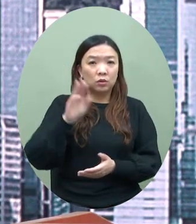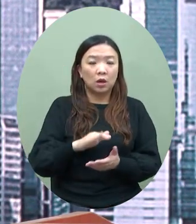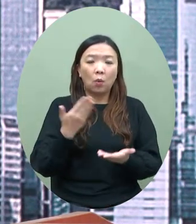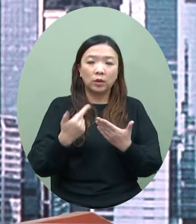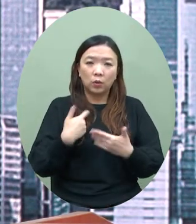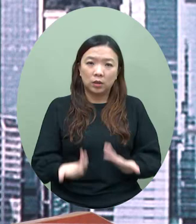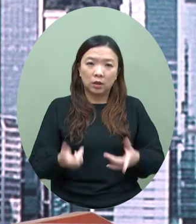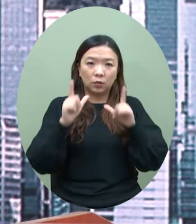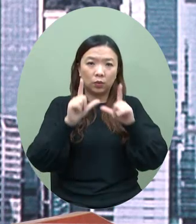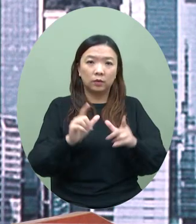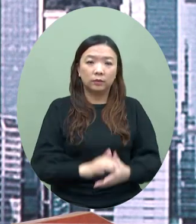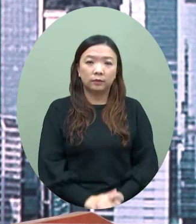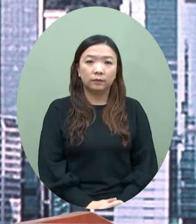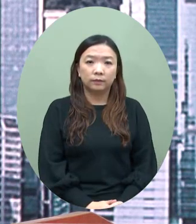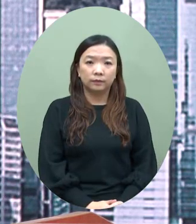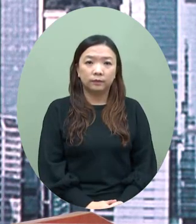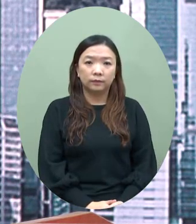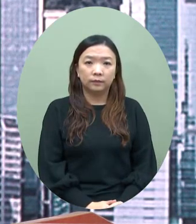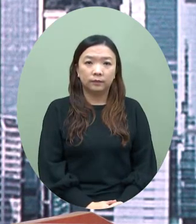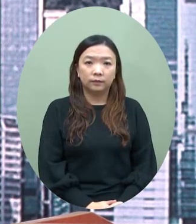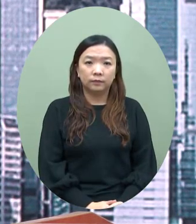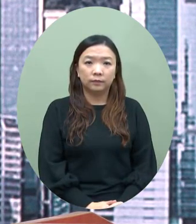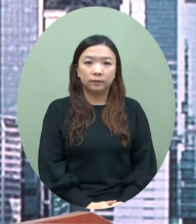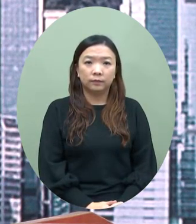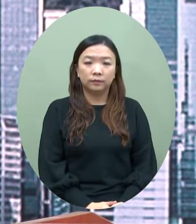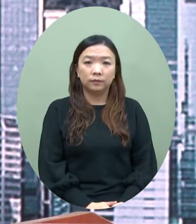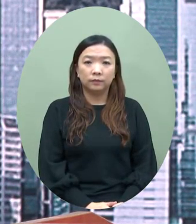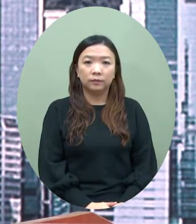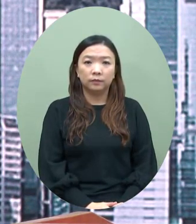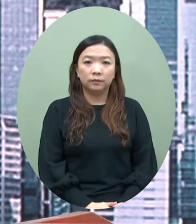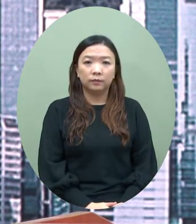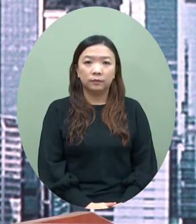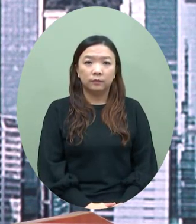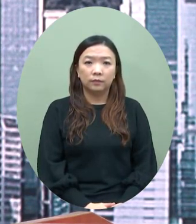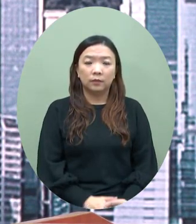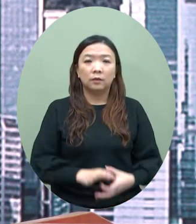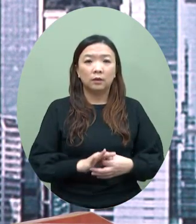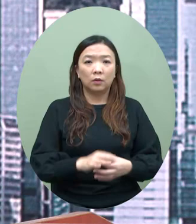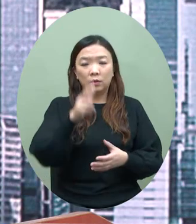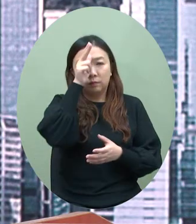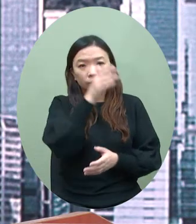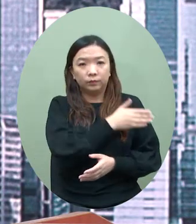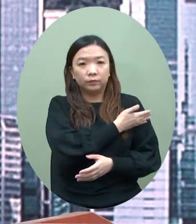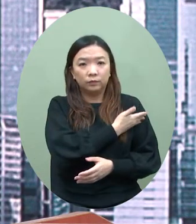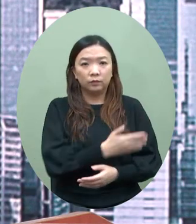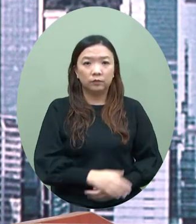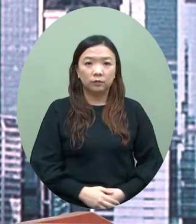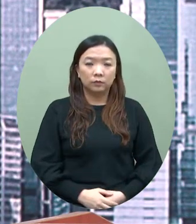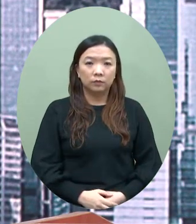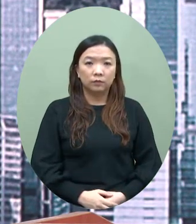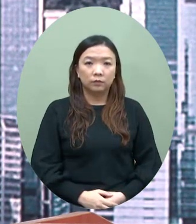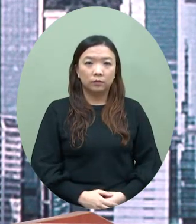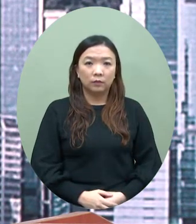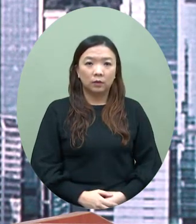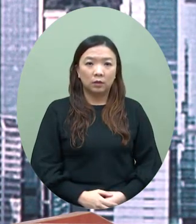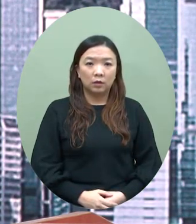回應一下啦，就有關嗰、那個公務員他本身呢是亦都有市民